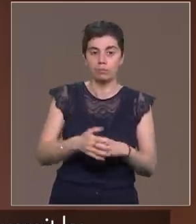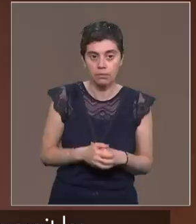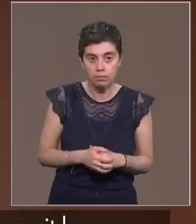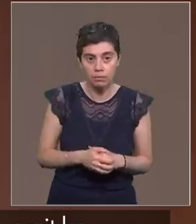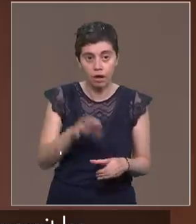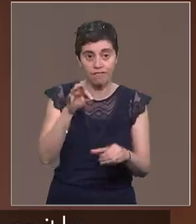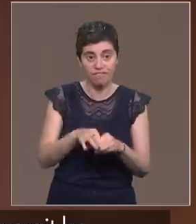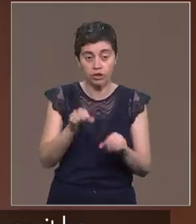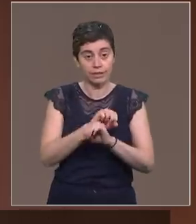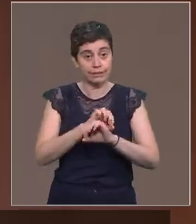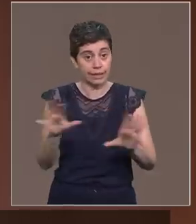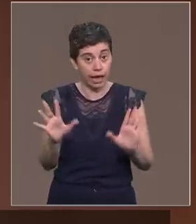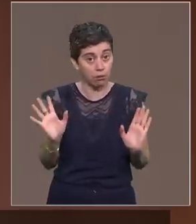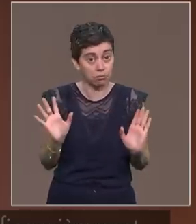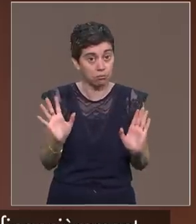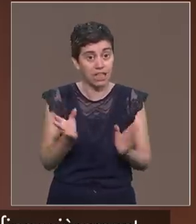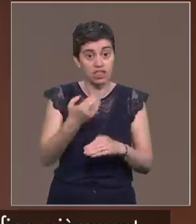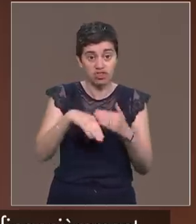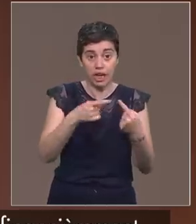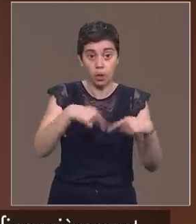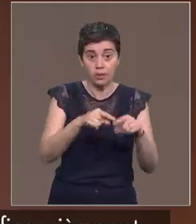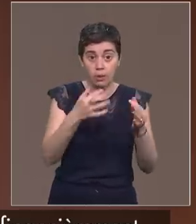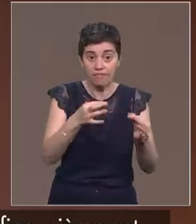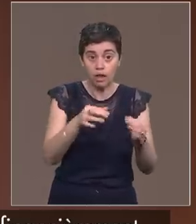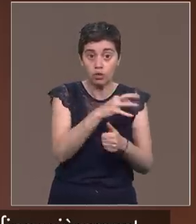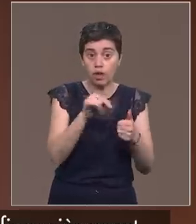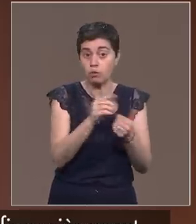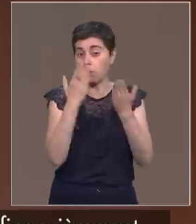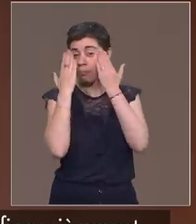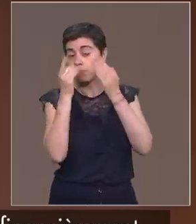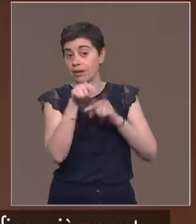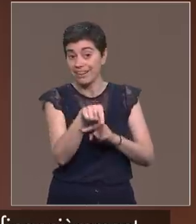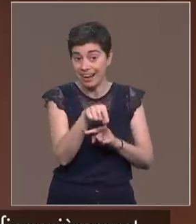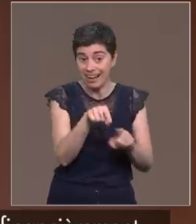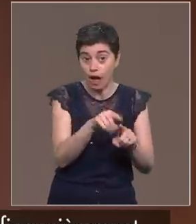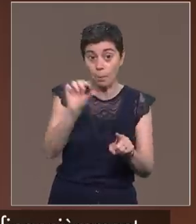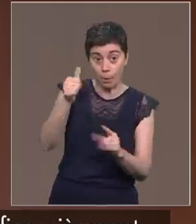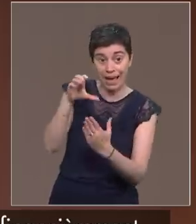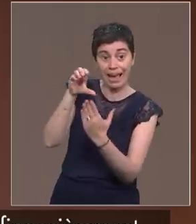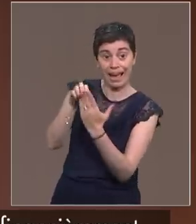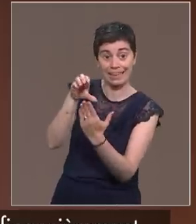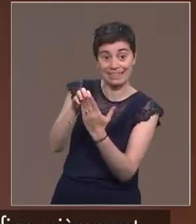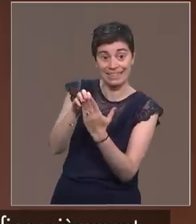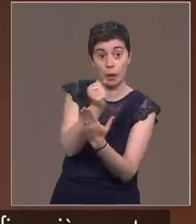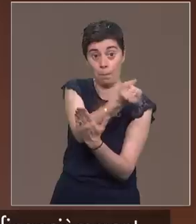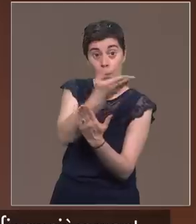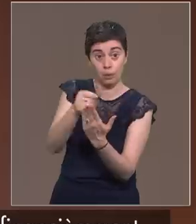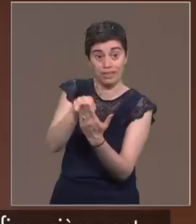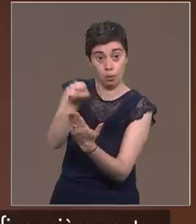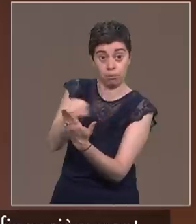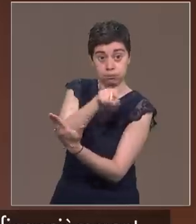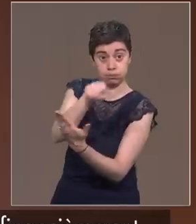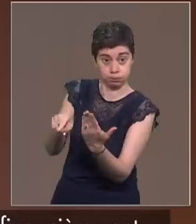vote clair et net en commission des affaires sociales qui a abrogé le premier article de votre proposition de